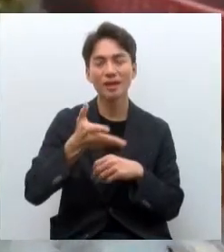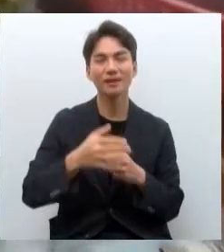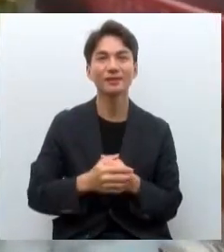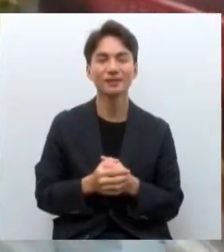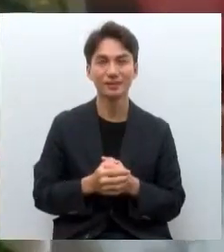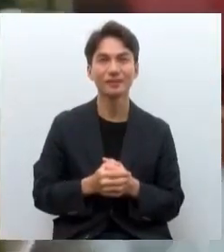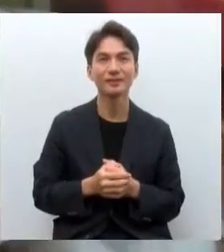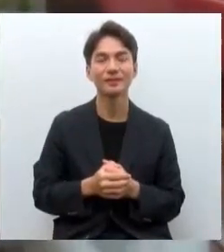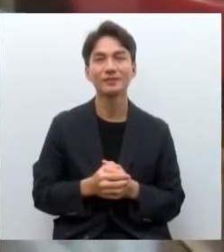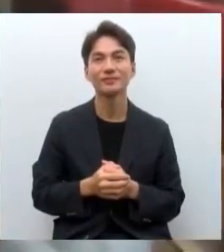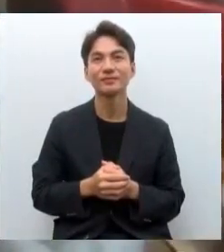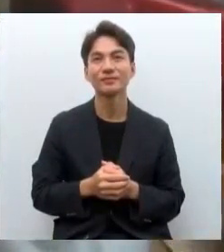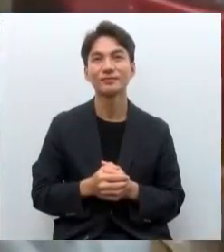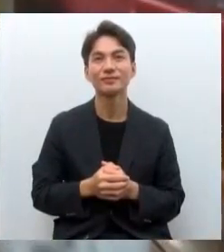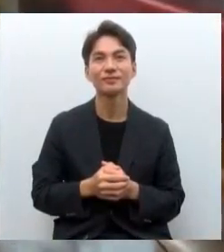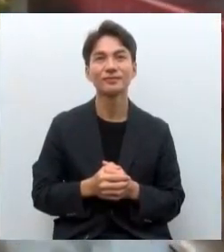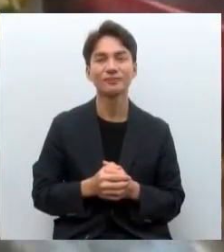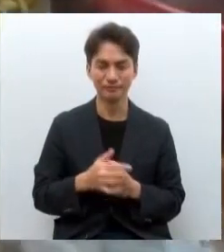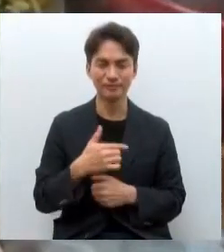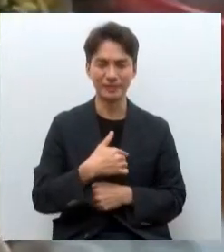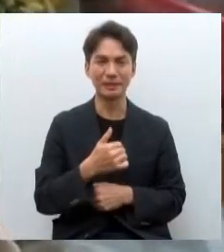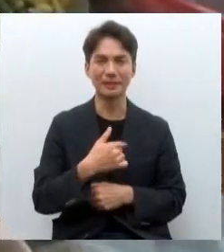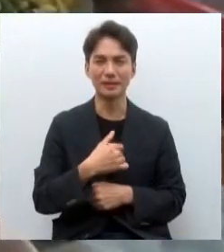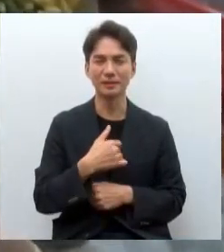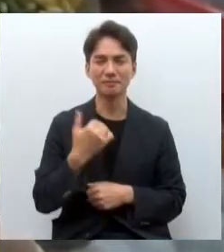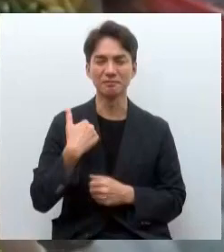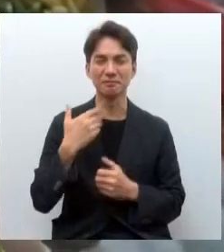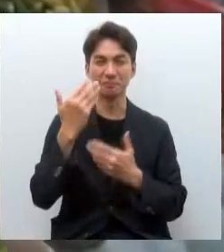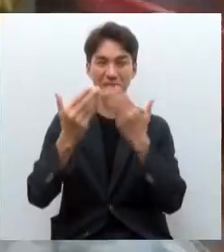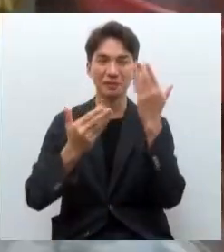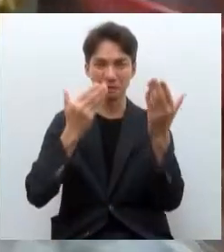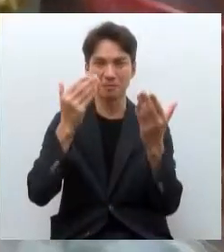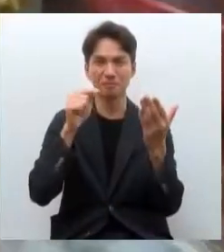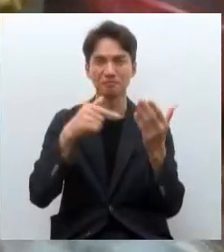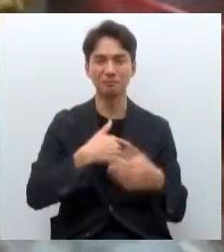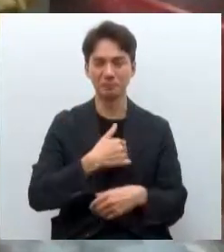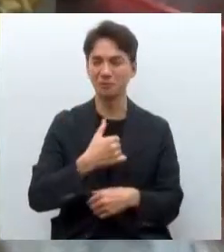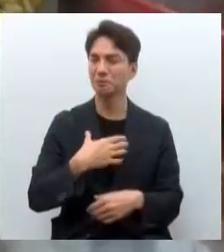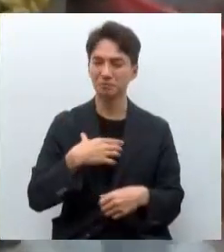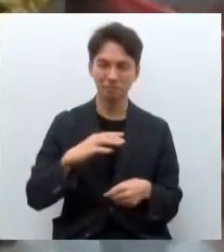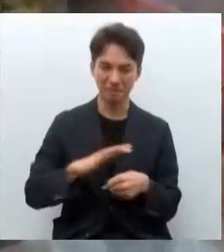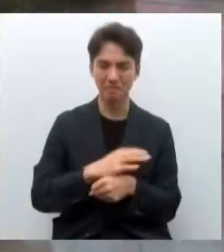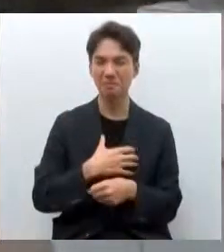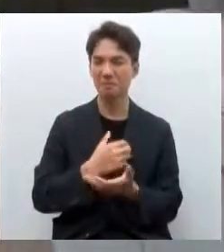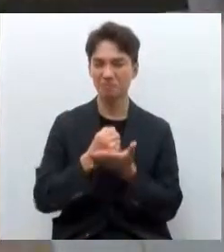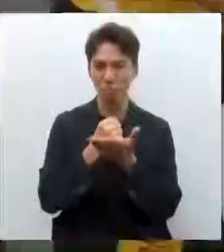นุกดีค่ะดีใจค่ะที่มาม ี กิจกรรมที่บ้านเราเต็มใจทำให้